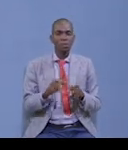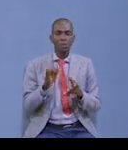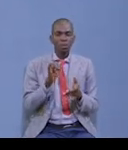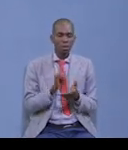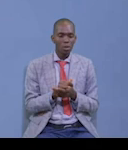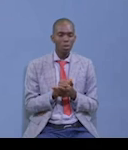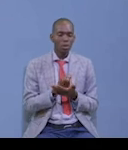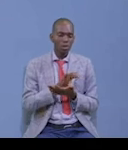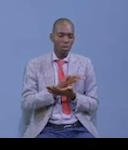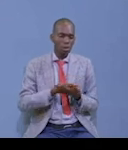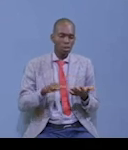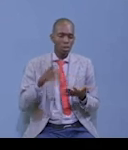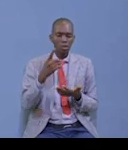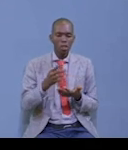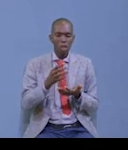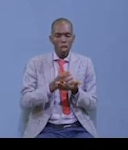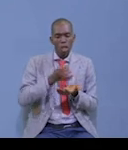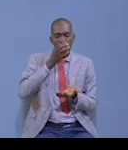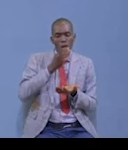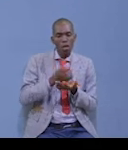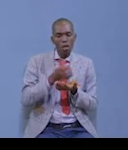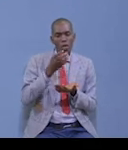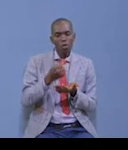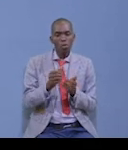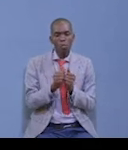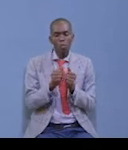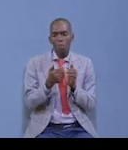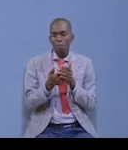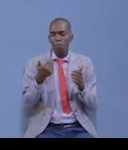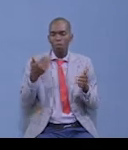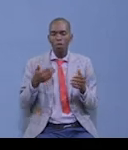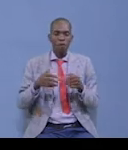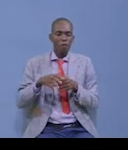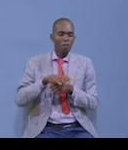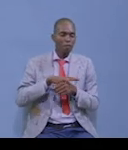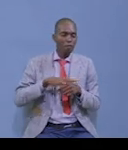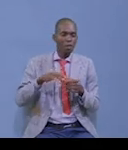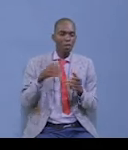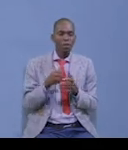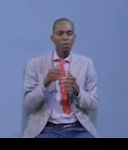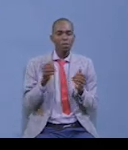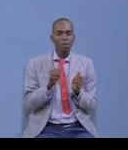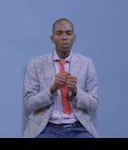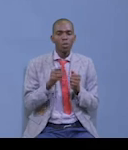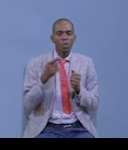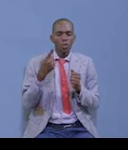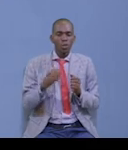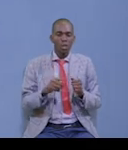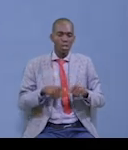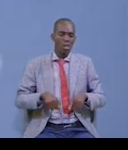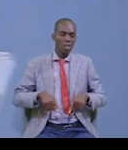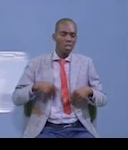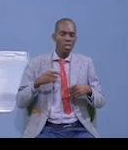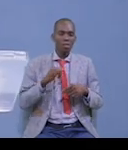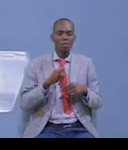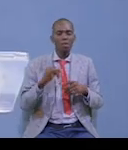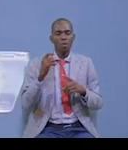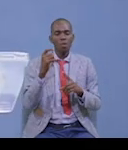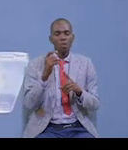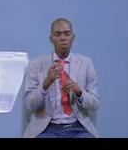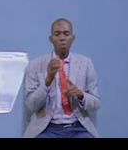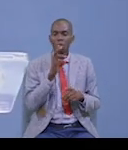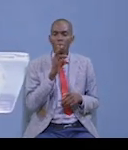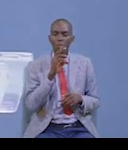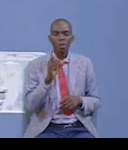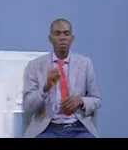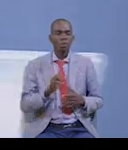of glass before filling it with the gift of living waters. ఆ యొక్క జీవజలం అనే నీటిని నింపడానికి ముందుగా